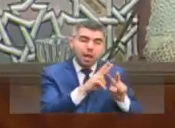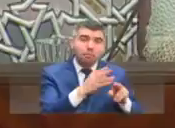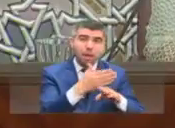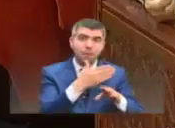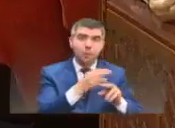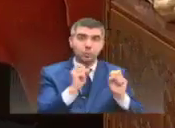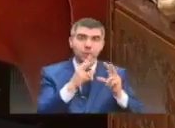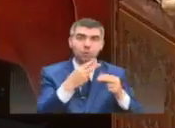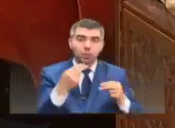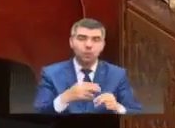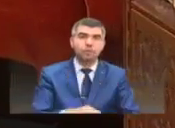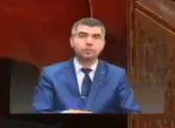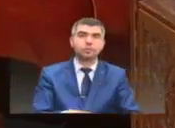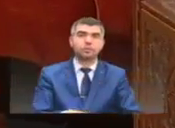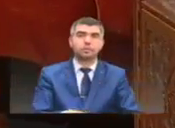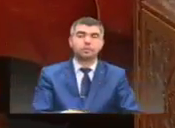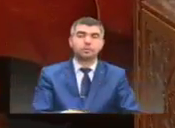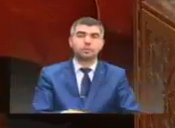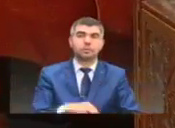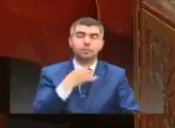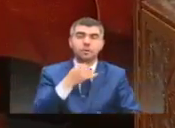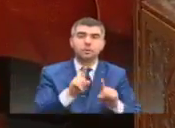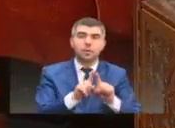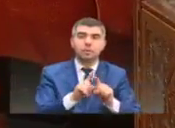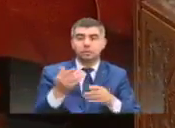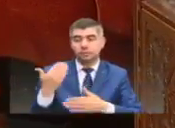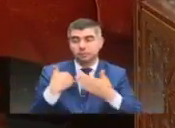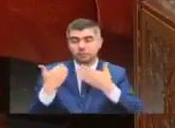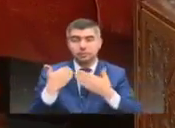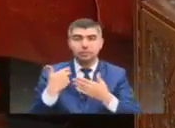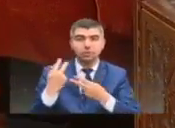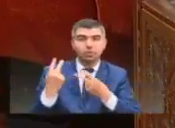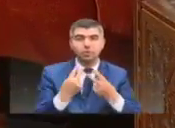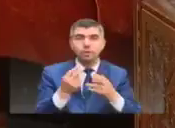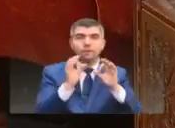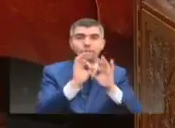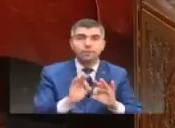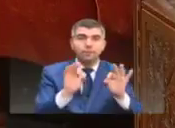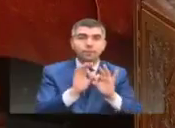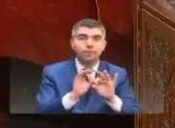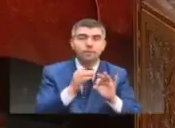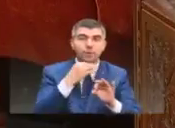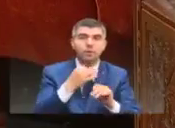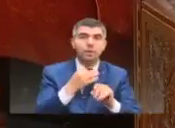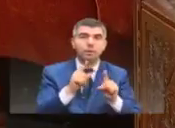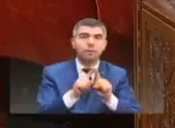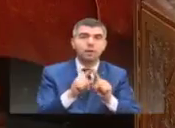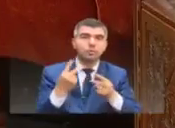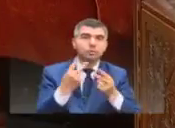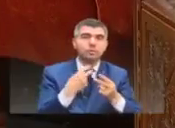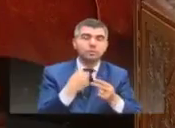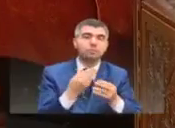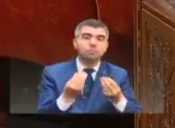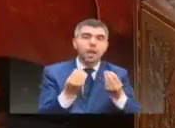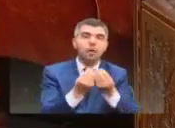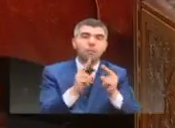اتمنى السيد النائب المحترم انك تكون قبلتي الاعتذار ديالي على الغياب الاضطراري في الجلسه السابقه. جلسة سابقة، فيما يتعلق بمراقبة